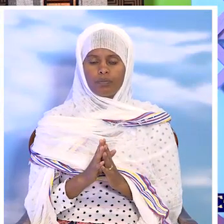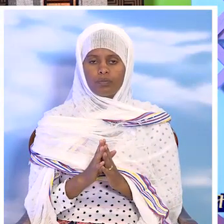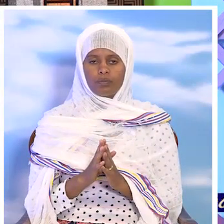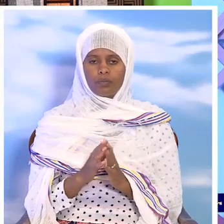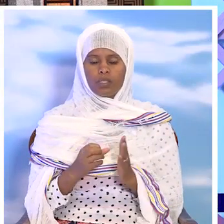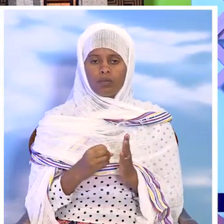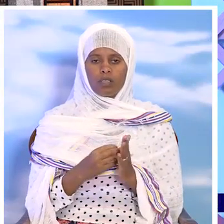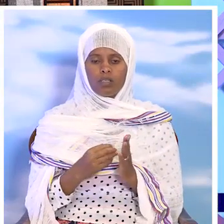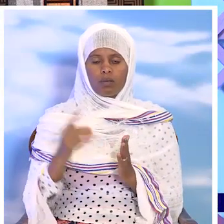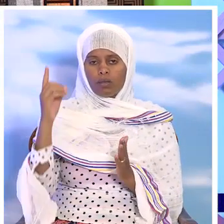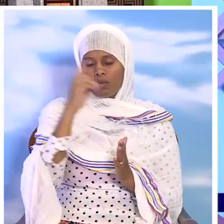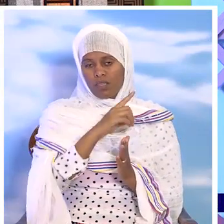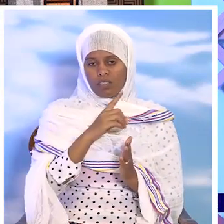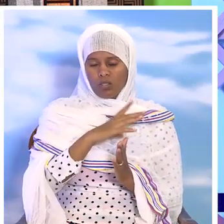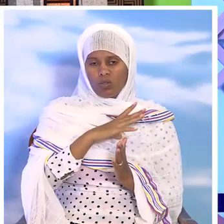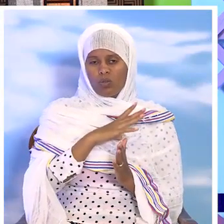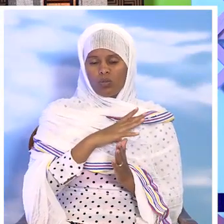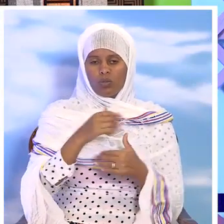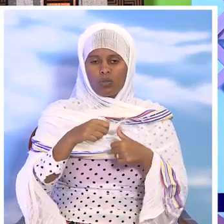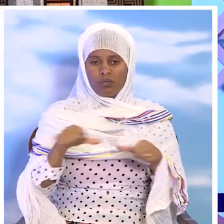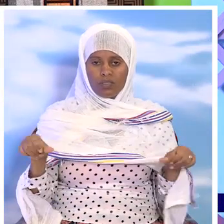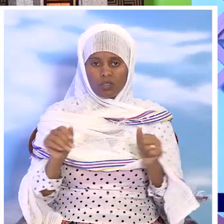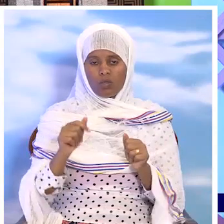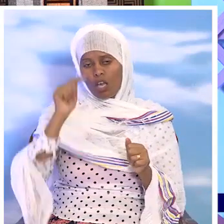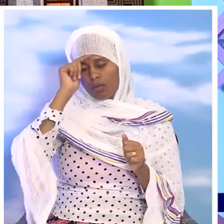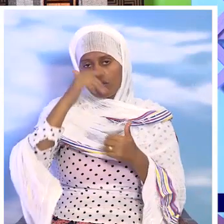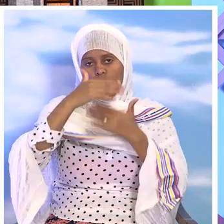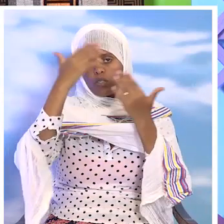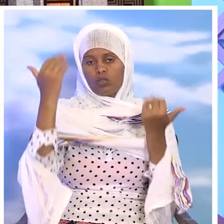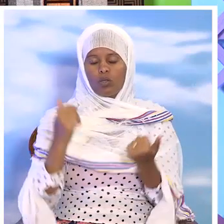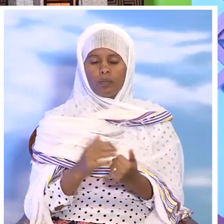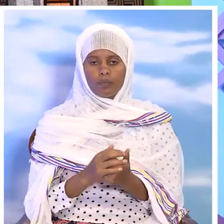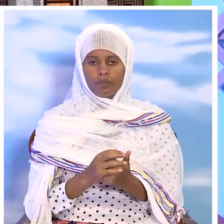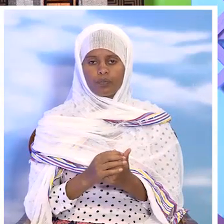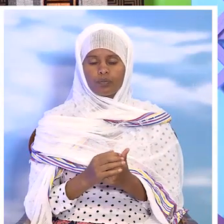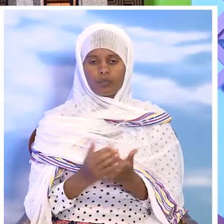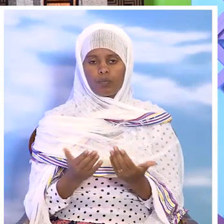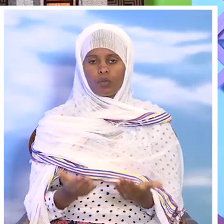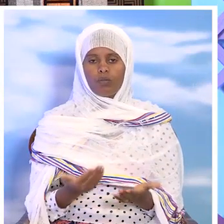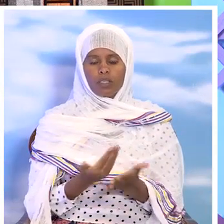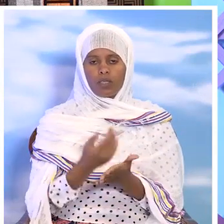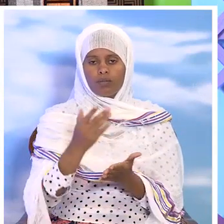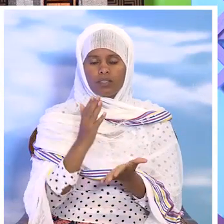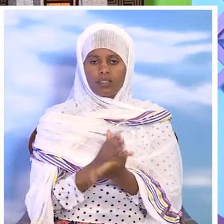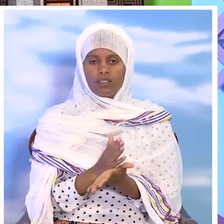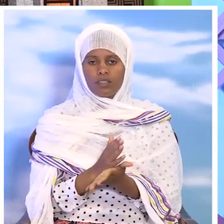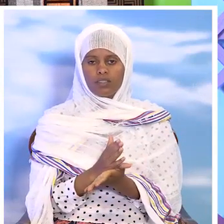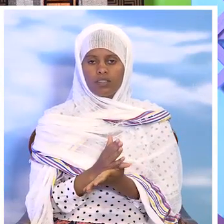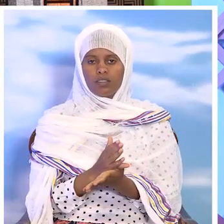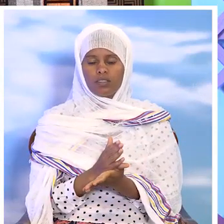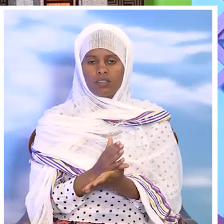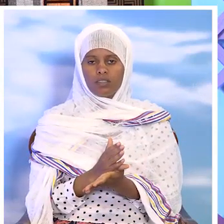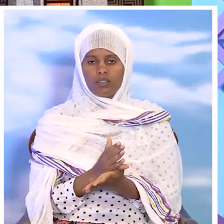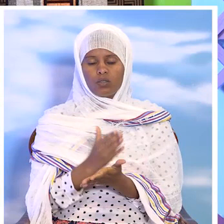ኣብ ክሕደት ዝነበሩ ሃይማኖት ተገለፀሎም እዩ ማለት እዩ። ሎሚ ካብዛ ቅንዕትን